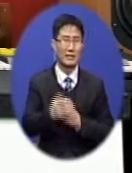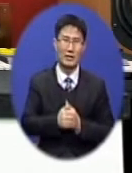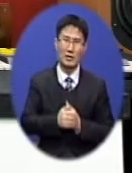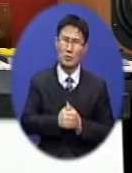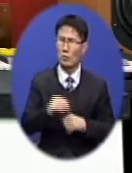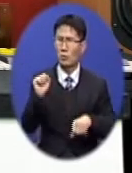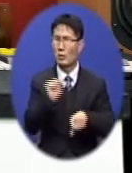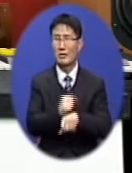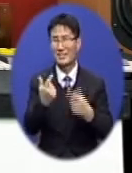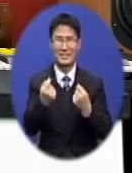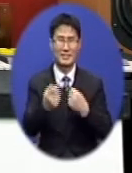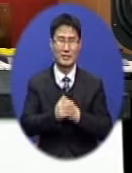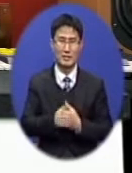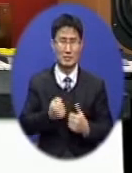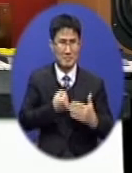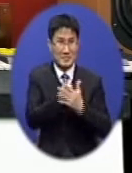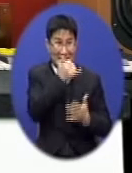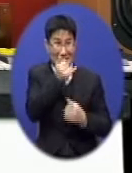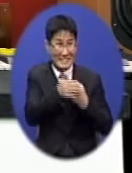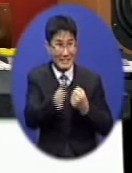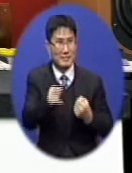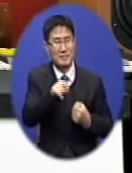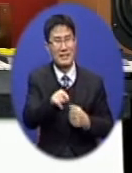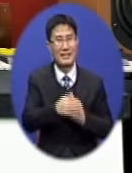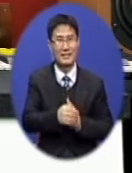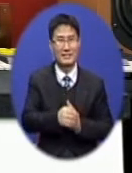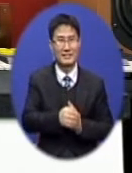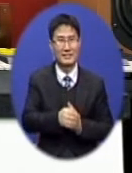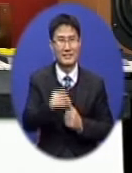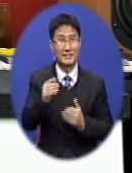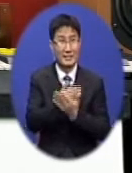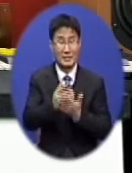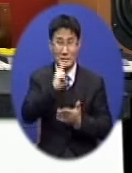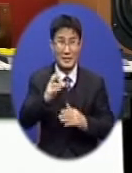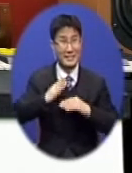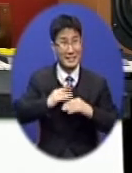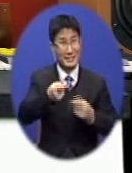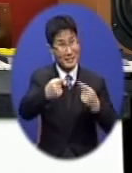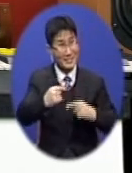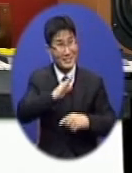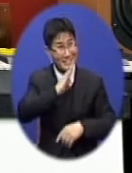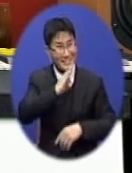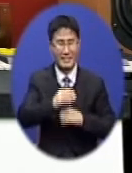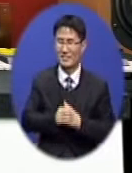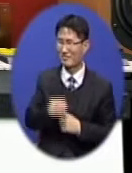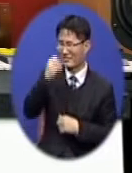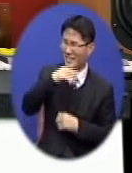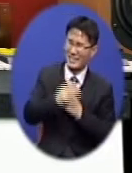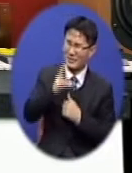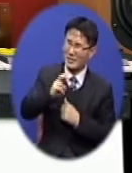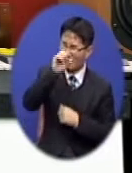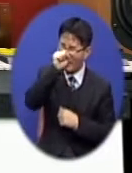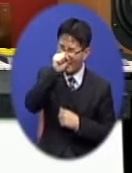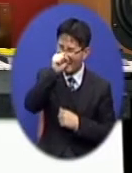보통 잘할 것 같진 않아. 그리고 자신이 있으시니까 이제 딱 노래 나눔 노래장에 전화를 하신 거죠? 아, 그냥 노래를 너무